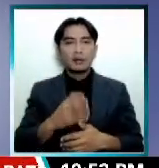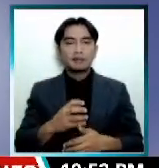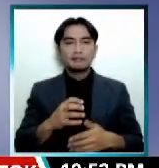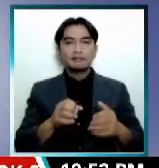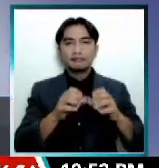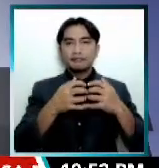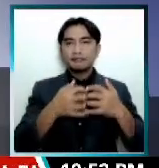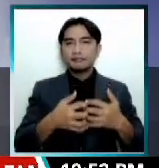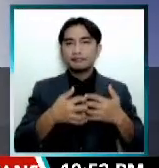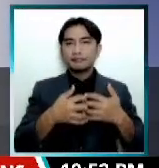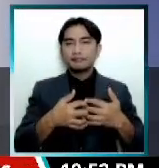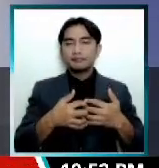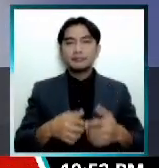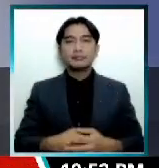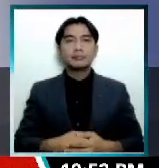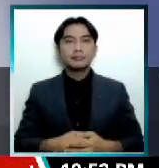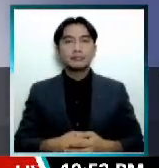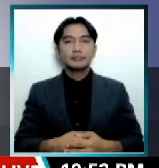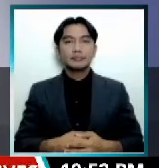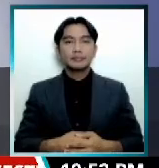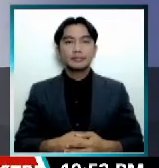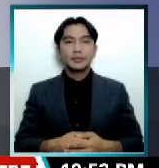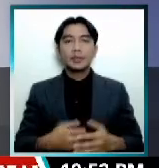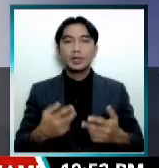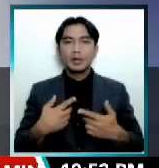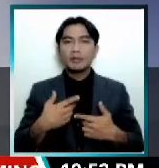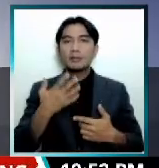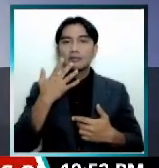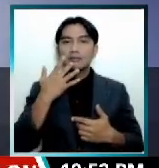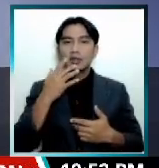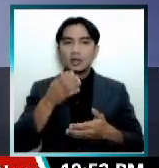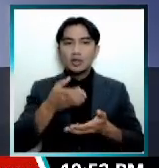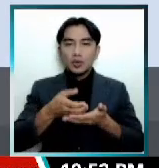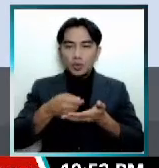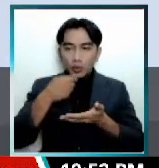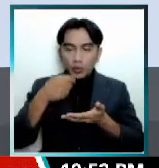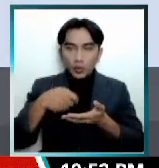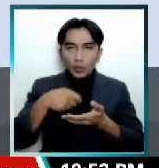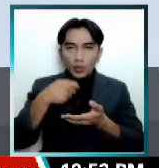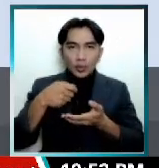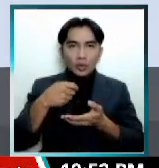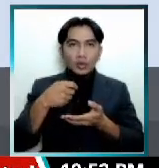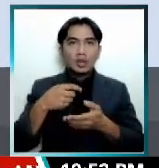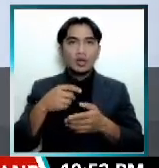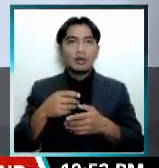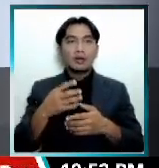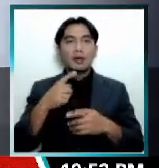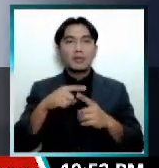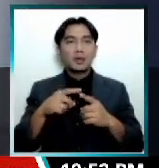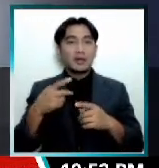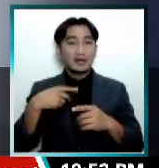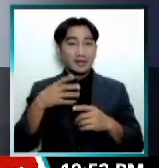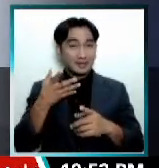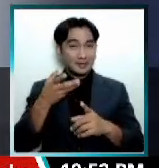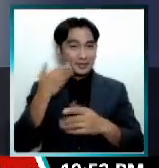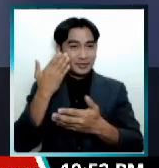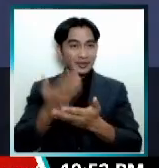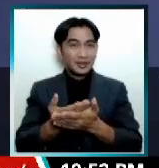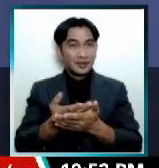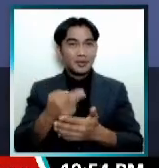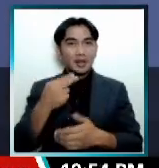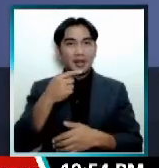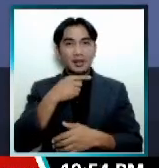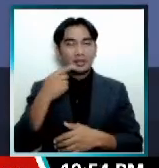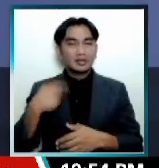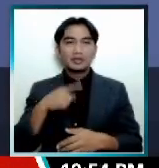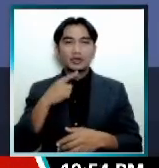Masarap sanang humigop ng mainit na sabaw sa malamig na panahon. Pero kung nasa Russia, mag-isip-isip muna. Dahil sa sobrang lamig, hindi pa